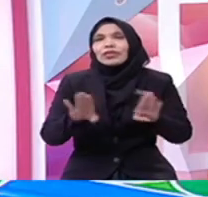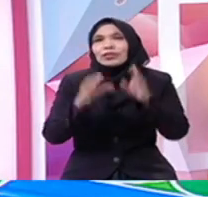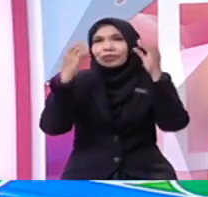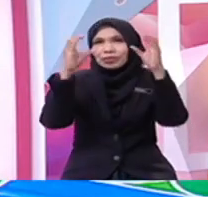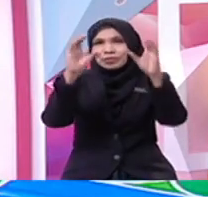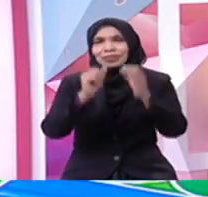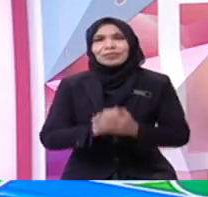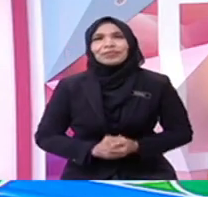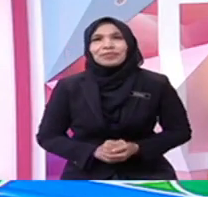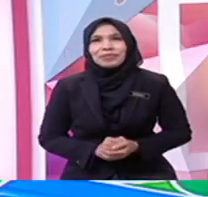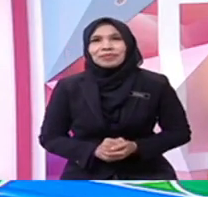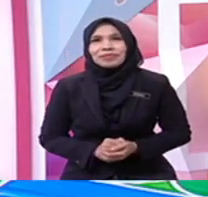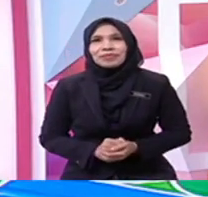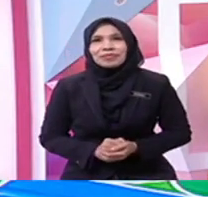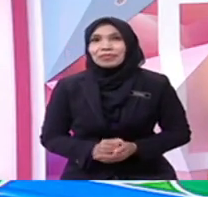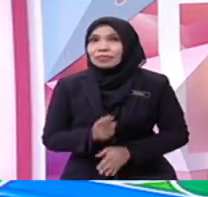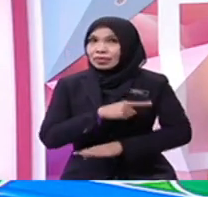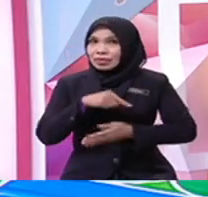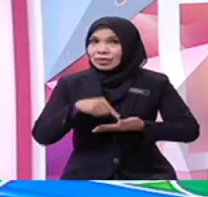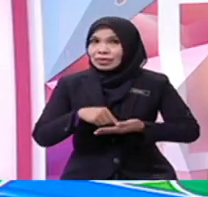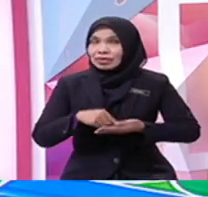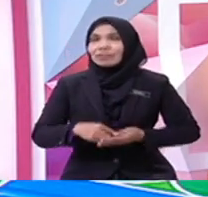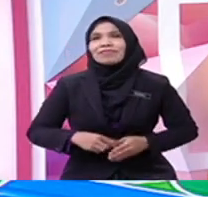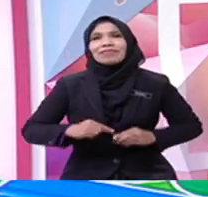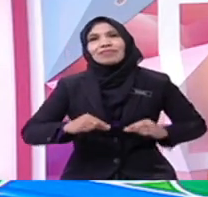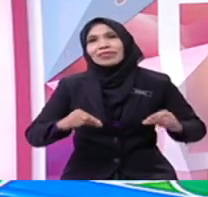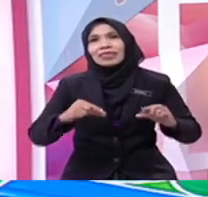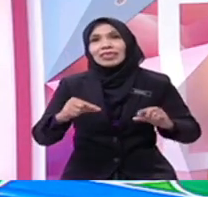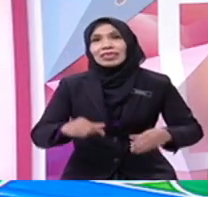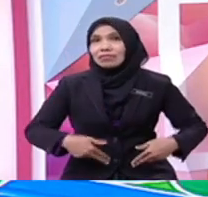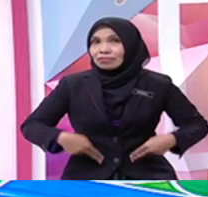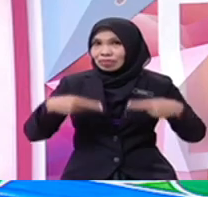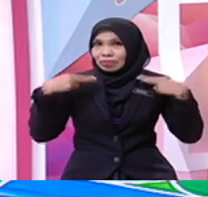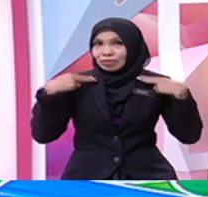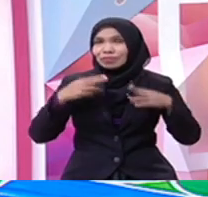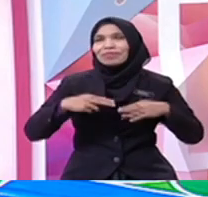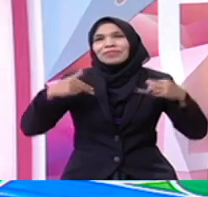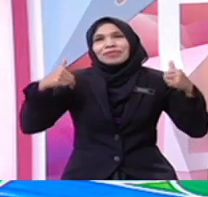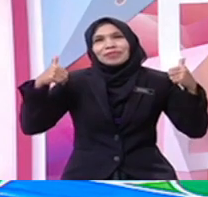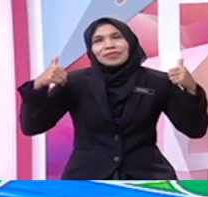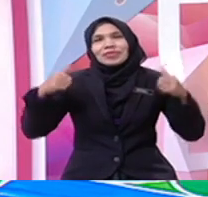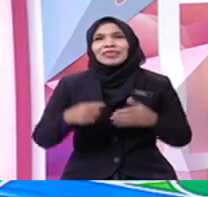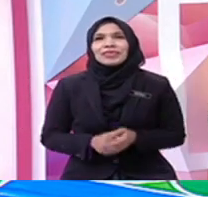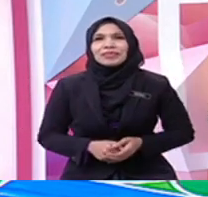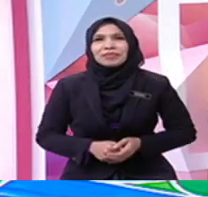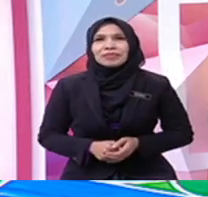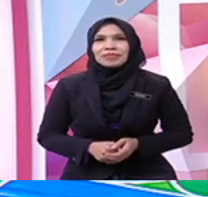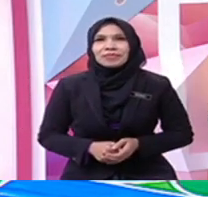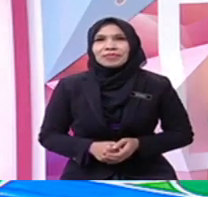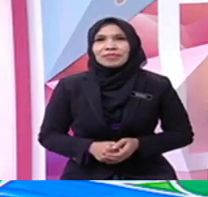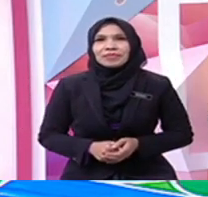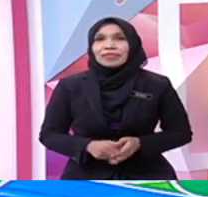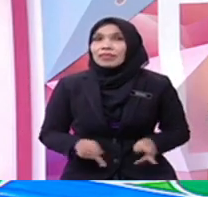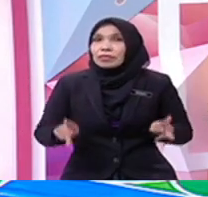jenggo hari ini nama final gaya hidup sehat aku sudah punya kita perlu ada juga banyak City berada dan dengan